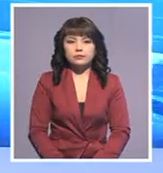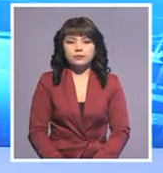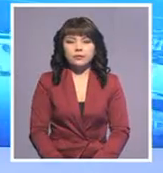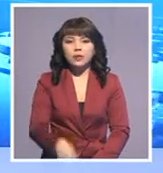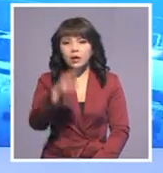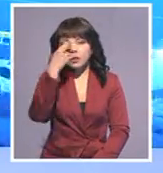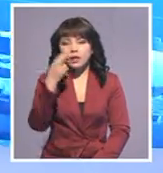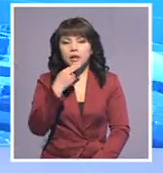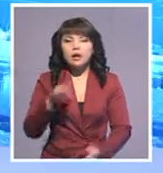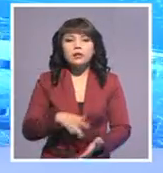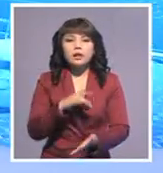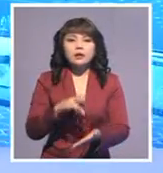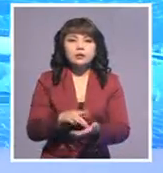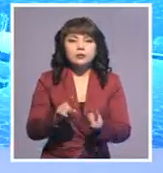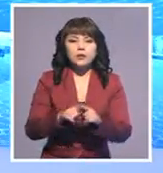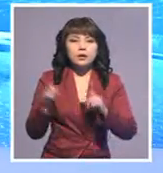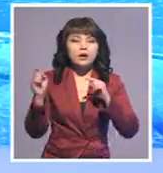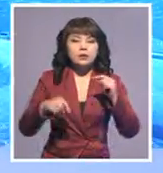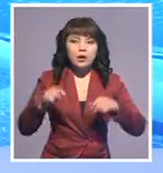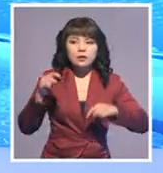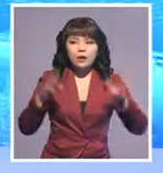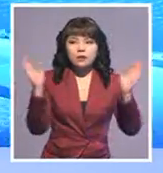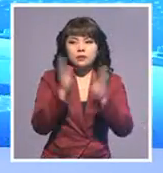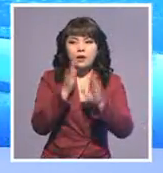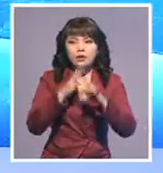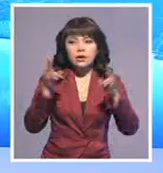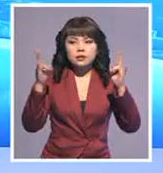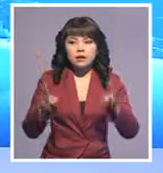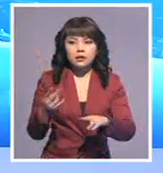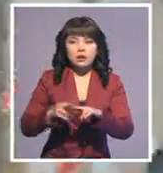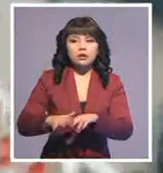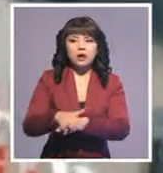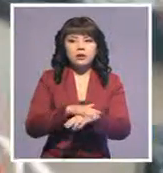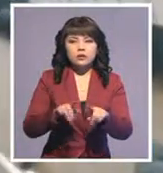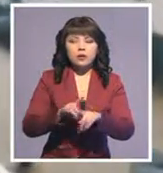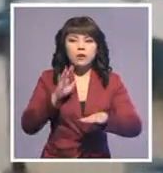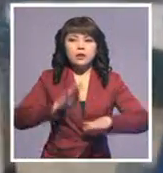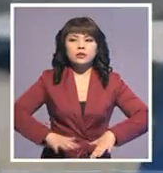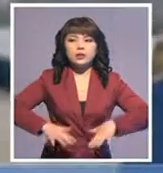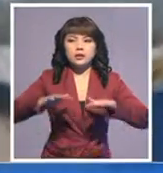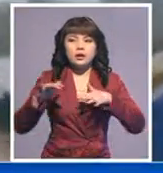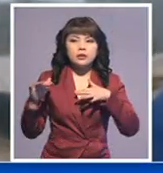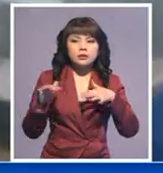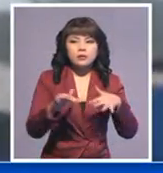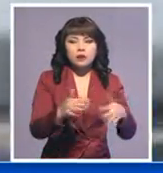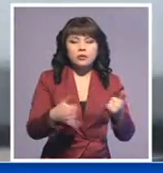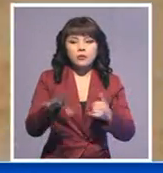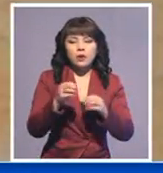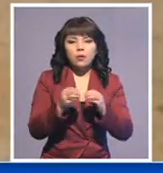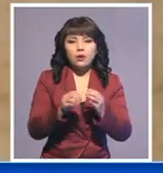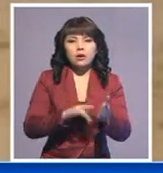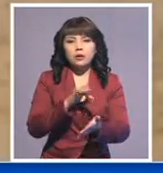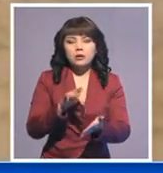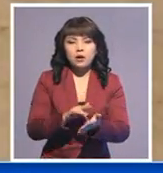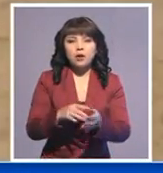Ал Италияның орталығында толассыз жаңбырдың соңы алапат тасқынға ұласты. Аймақта өзендер арнасынан тасып, ондаған қаланы, жүздеген